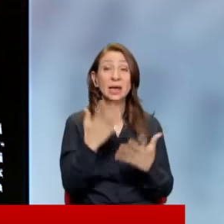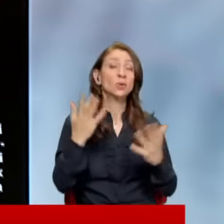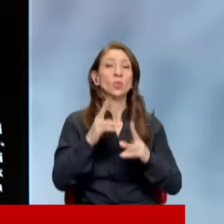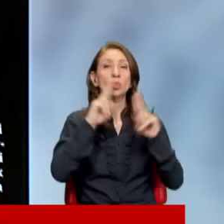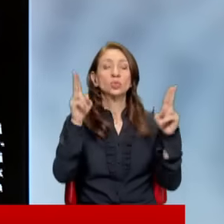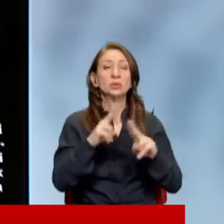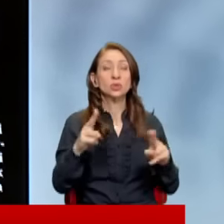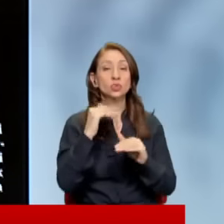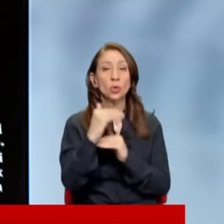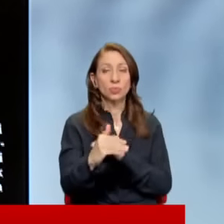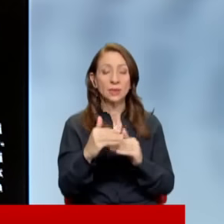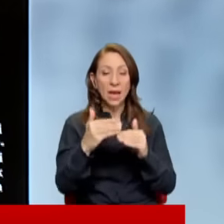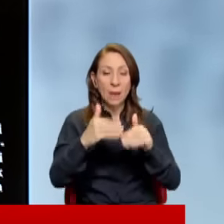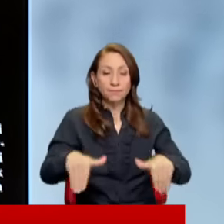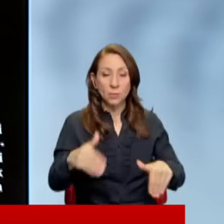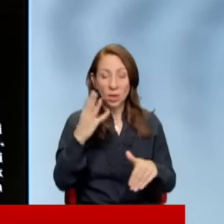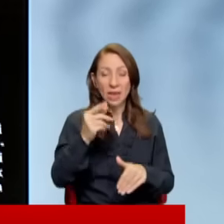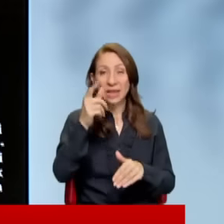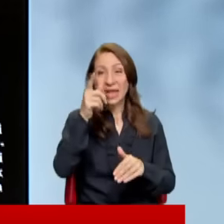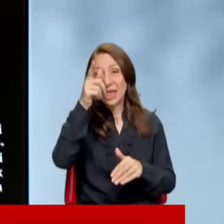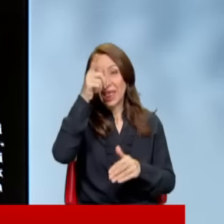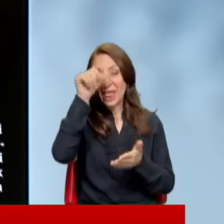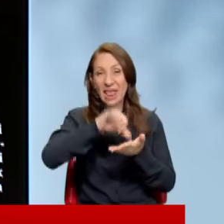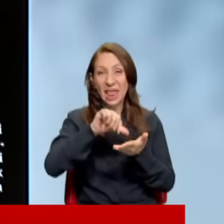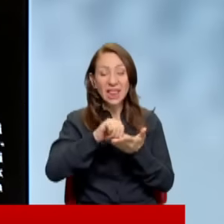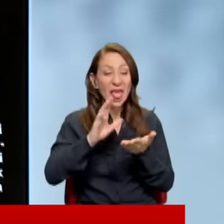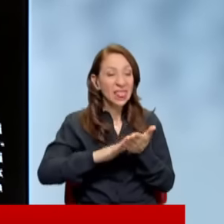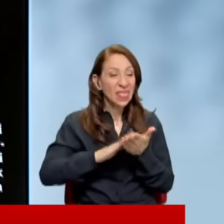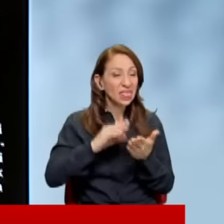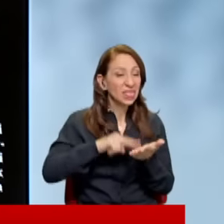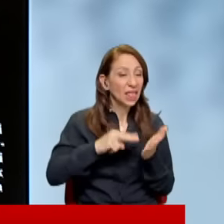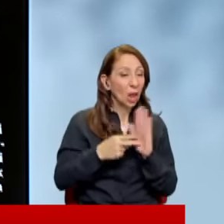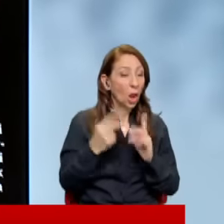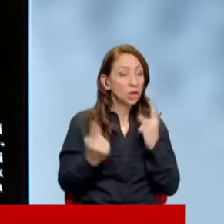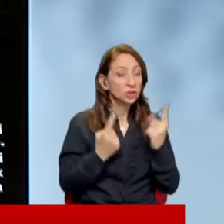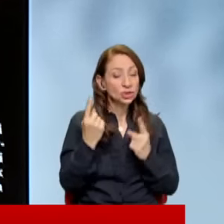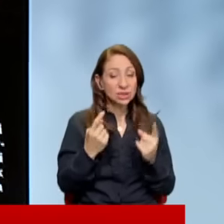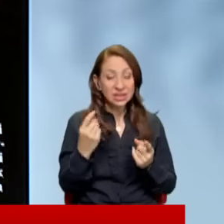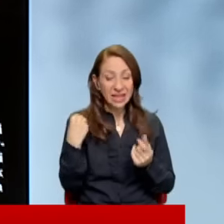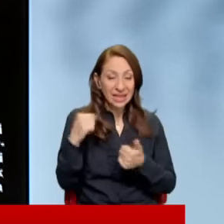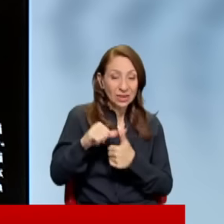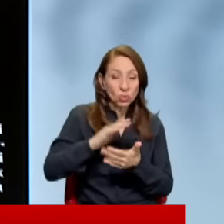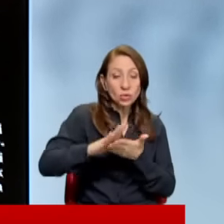uluslararası toplumdan izole yaşayan İran'ın elindeki teknolojileri yenileyemiyorum